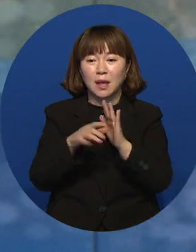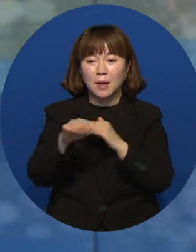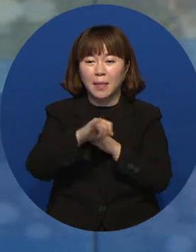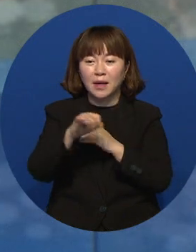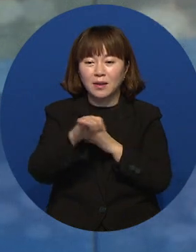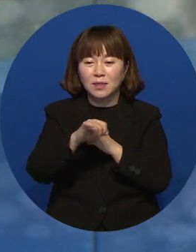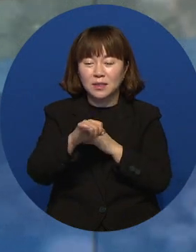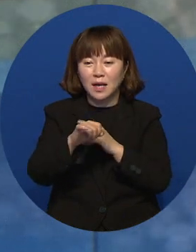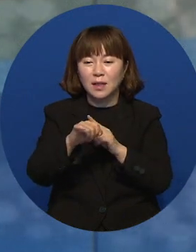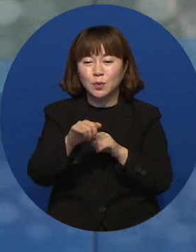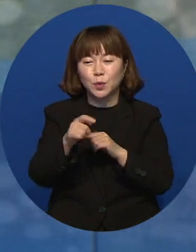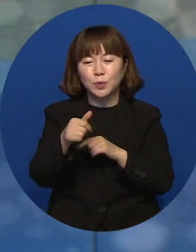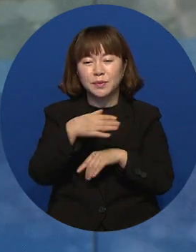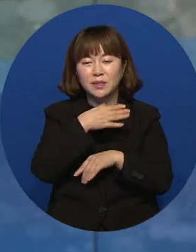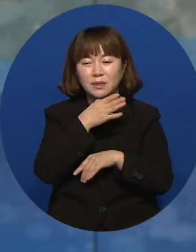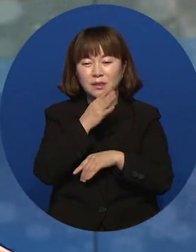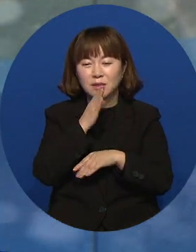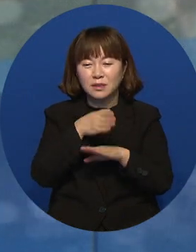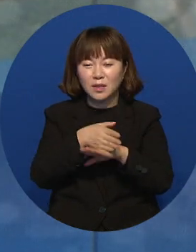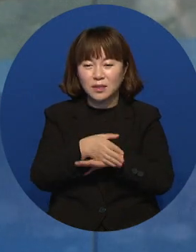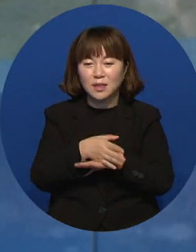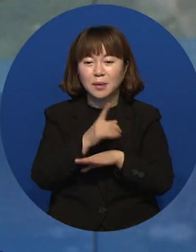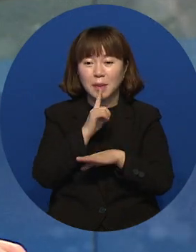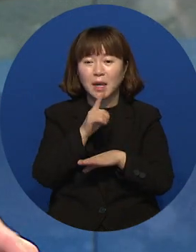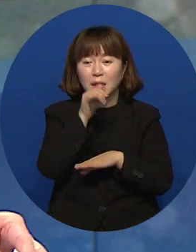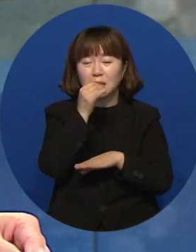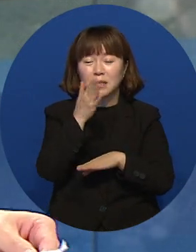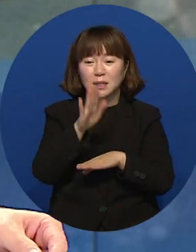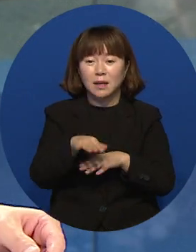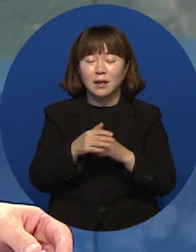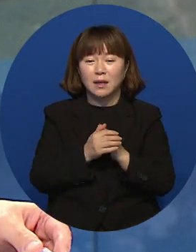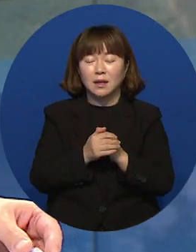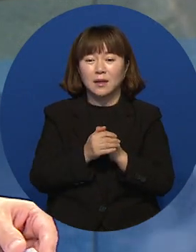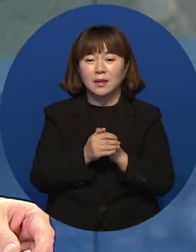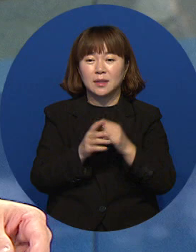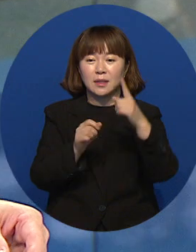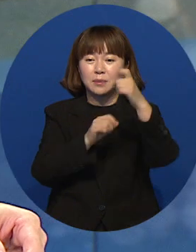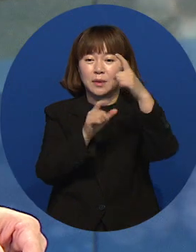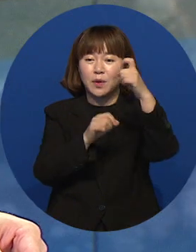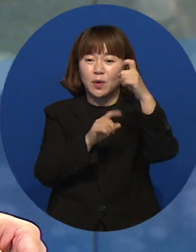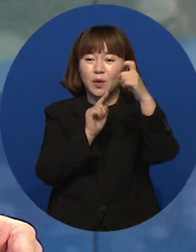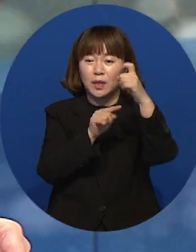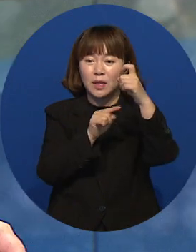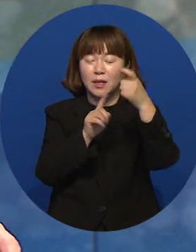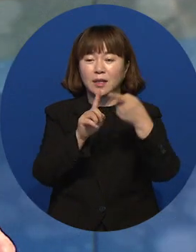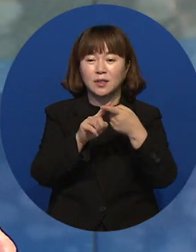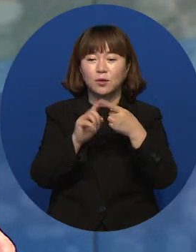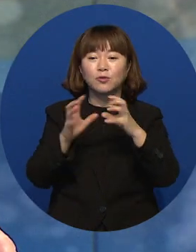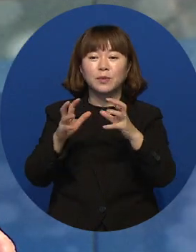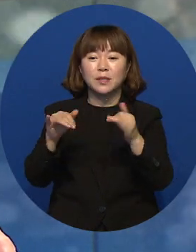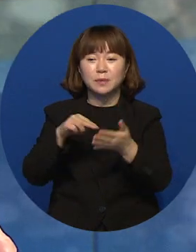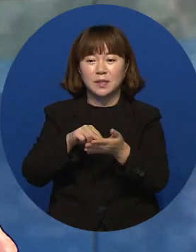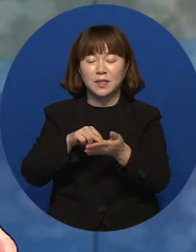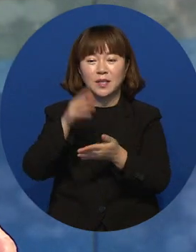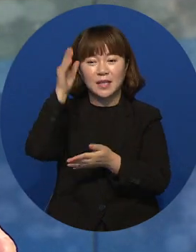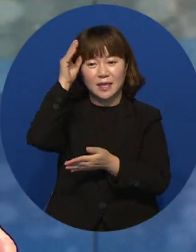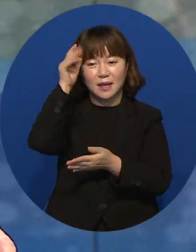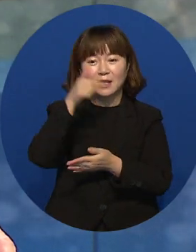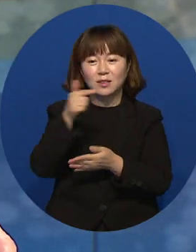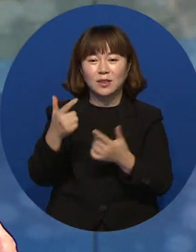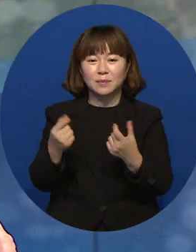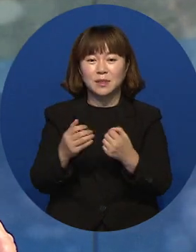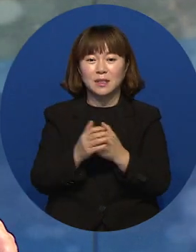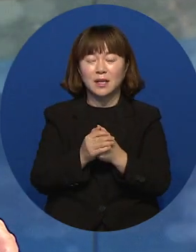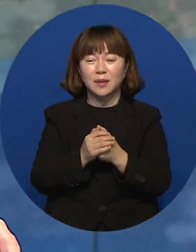했고 그런 것만 알 아니었지만 그래도 국민들께 는 11일 얼 이라는 숫자가 기대감 있게 다가온 것 같습니다 자 위드 코로나 쉬어야 한다고